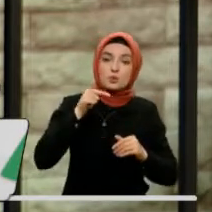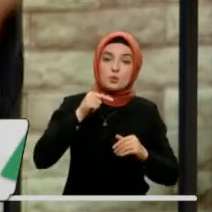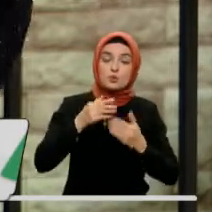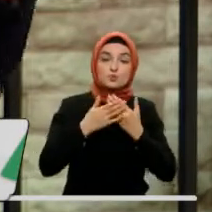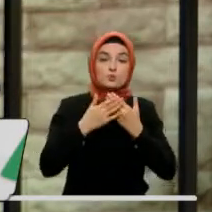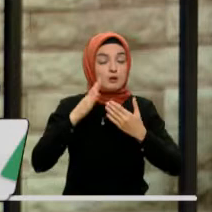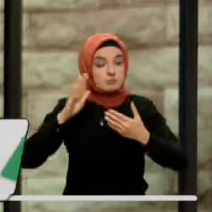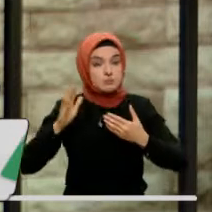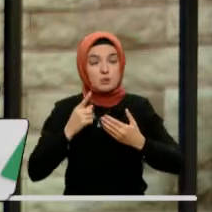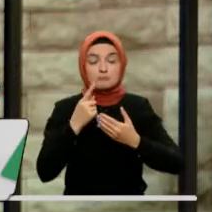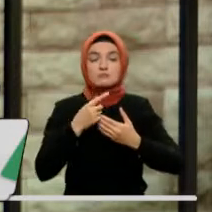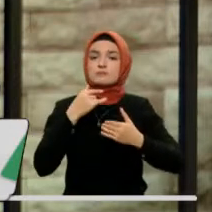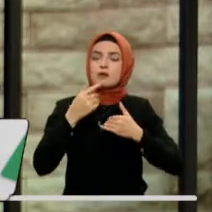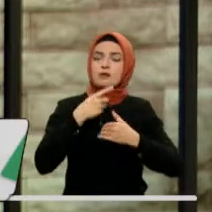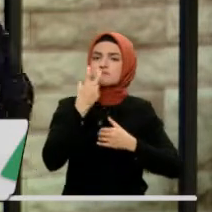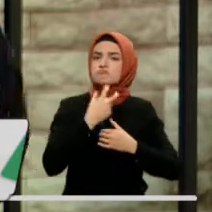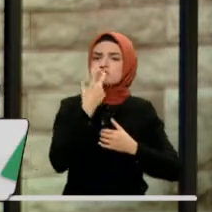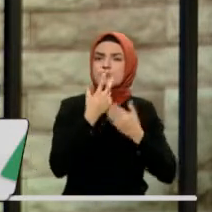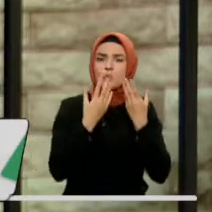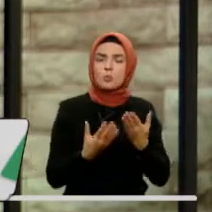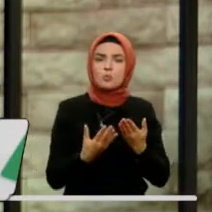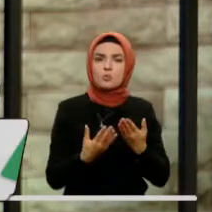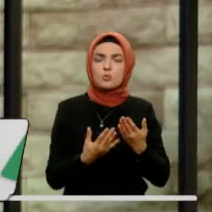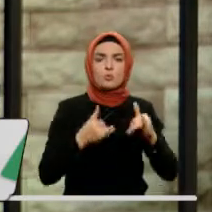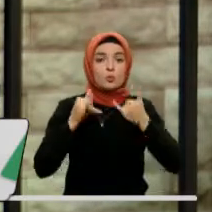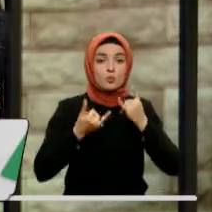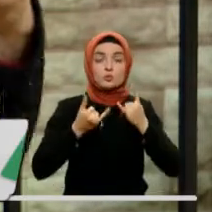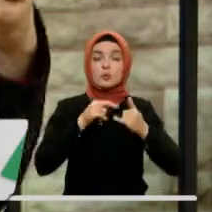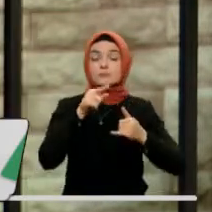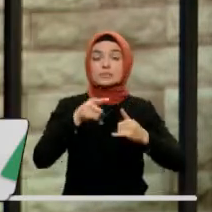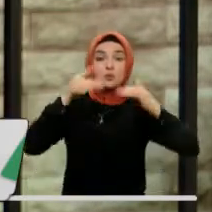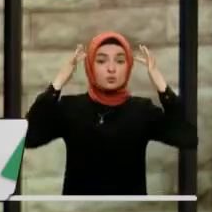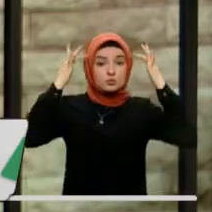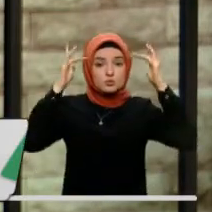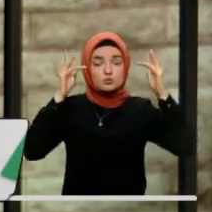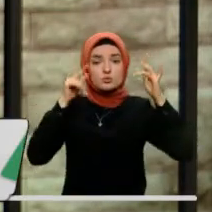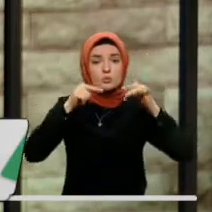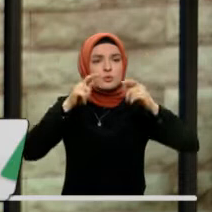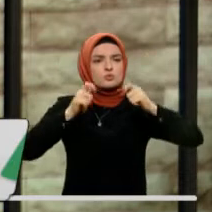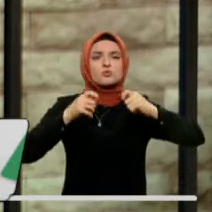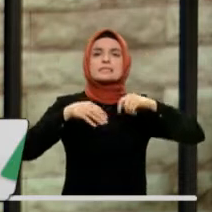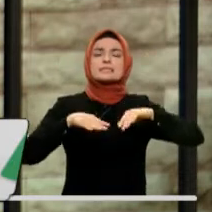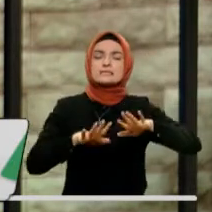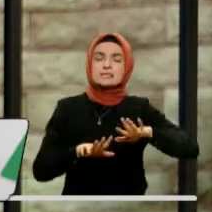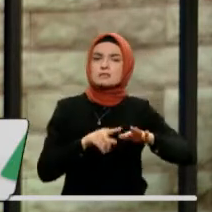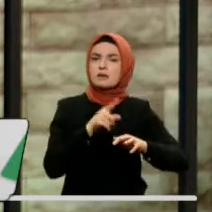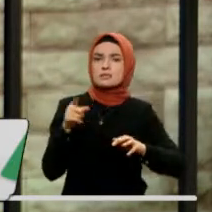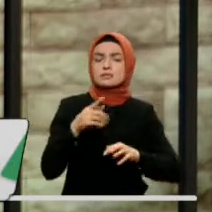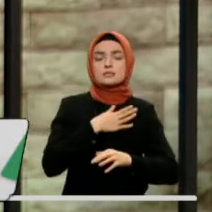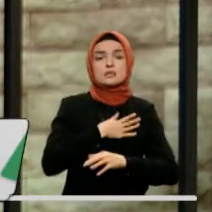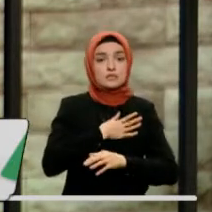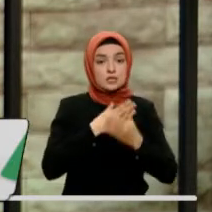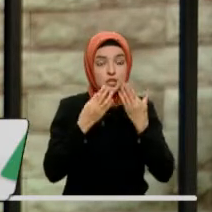gidiyoruz, orada bir şeyler çalıyor, bir yerlerde bir şeyler oynuyor. Ondan sonra biz o kültür, öyle olmak zorunda da değil. Yani eğer siz dini